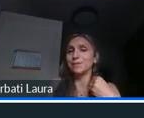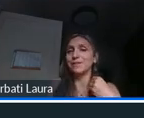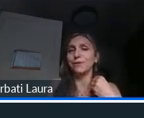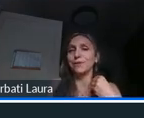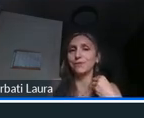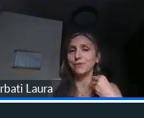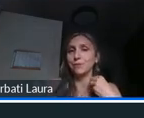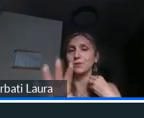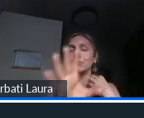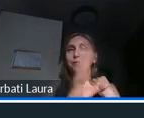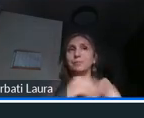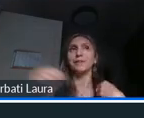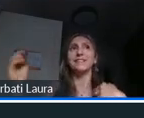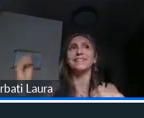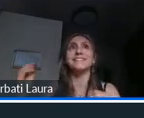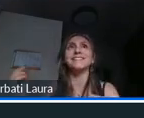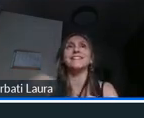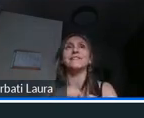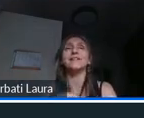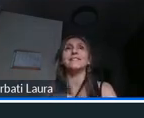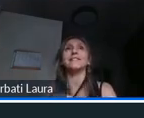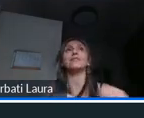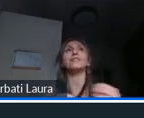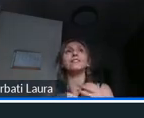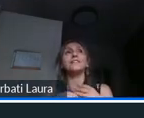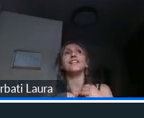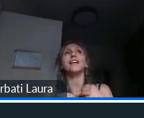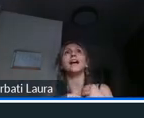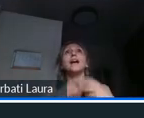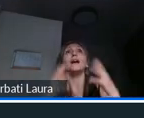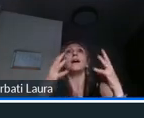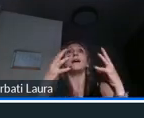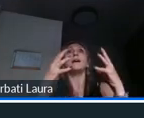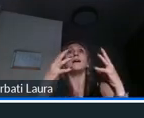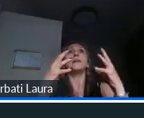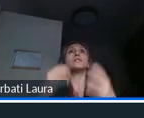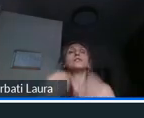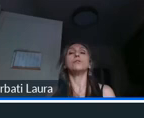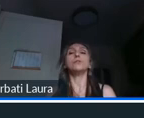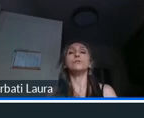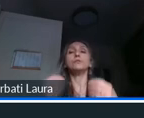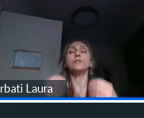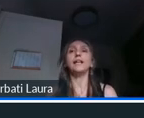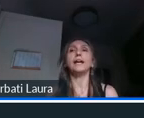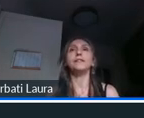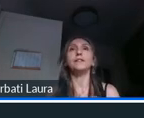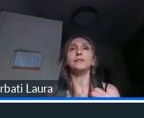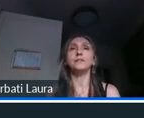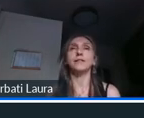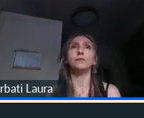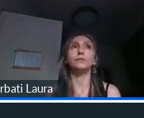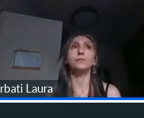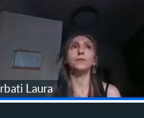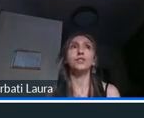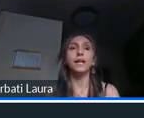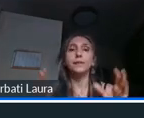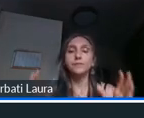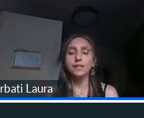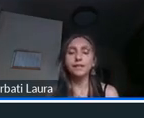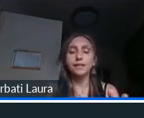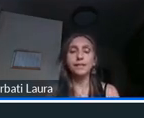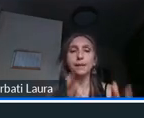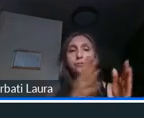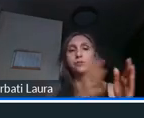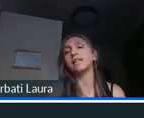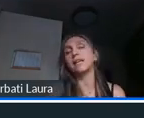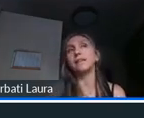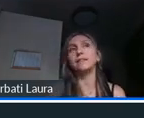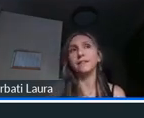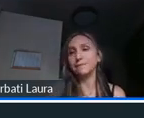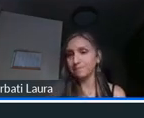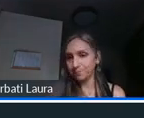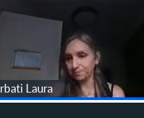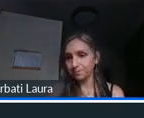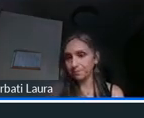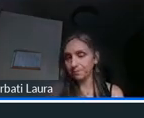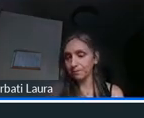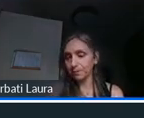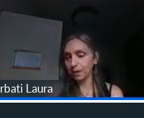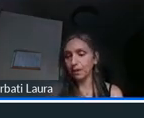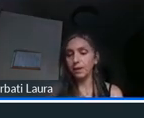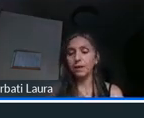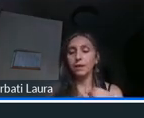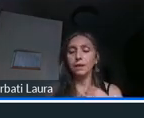causa per queste cose, quando un dipendente se ne va e se li porta via, sono tutelati col segreto commerciale, ce li teniamo segreti.